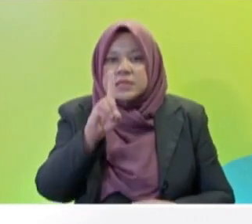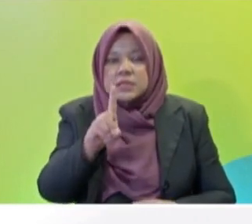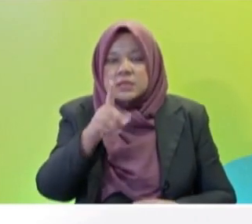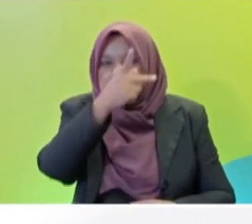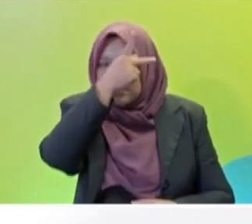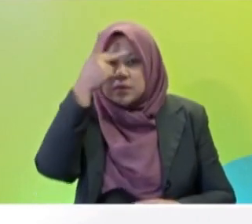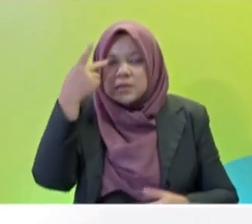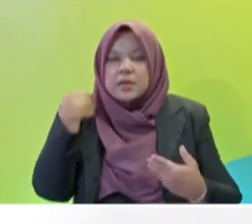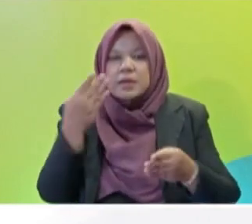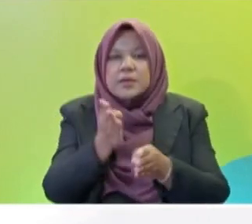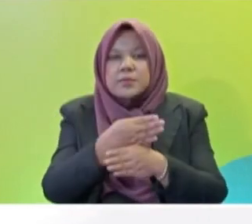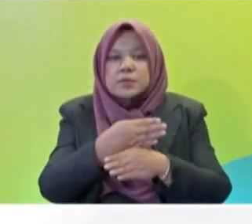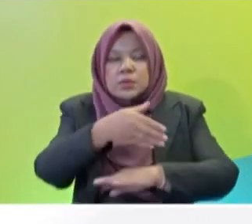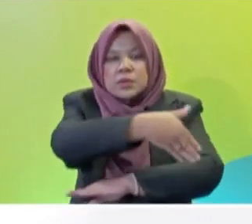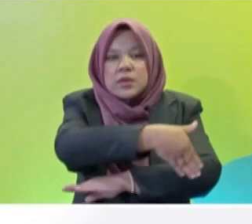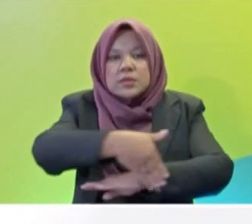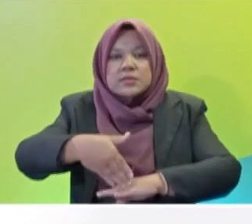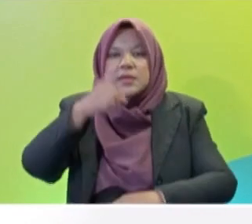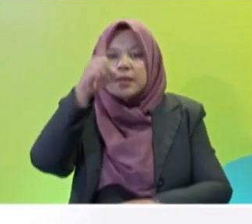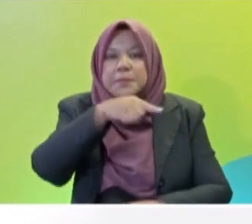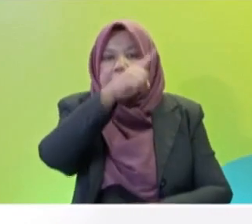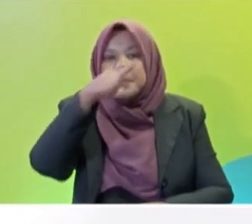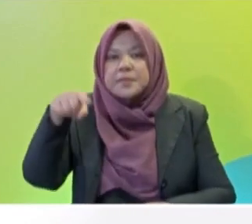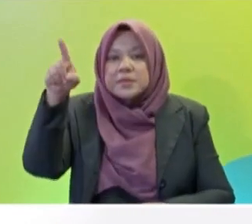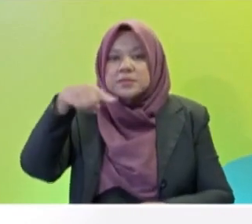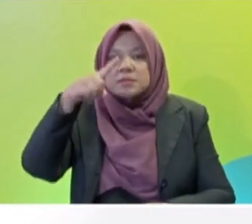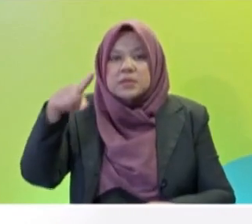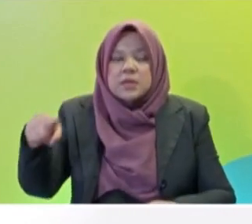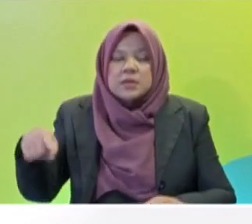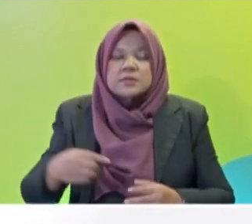ada bentuk garis yang bersilang oke ya